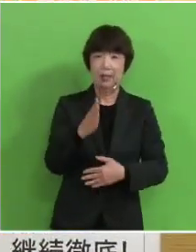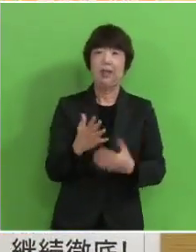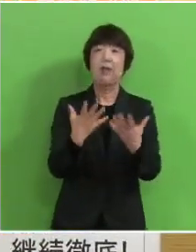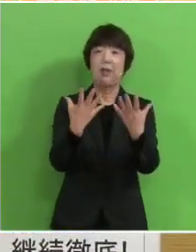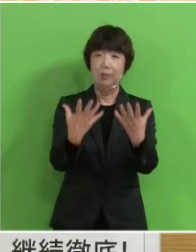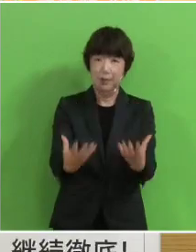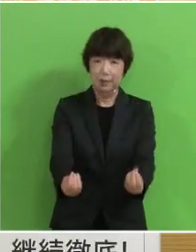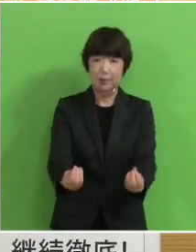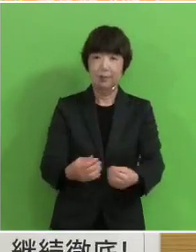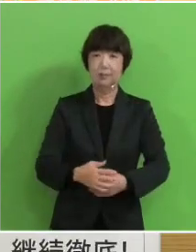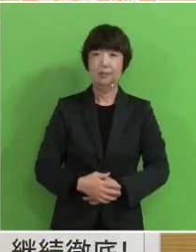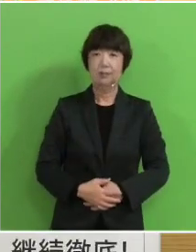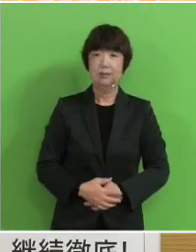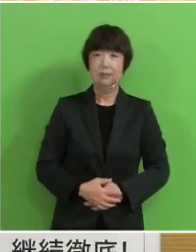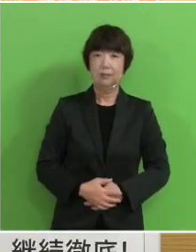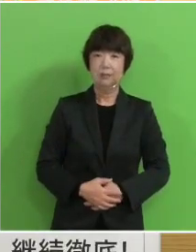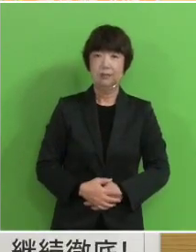です